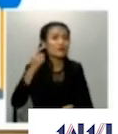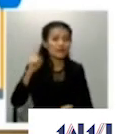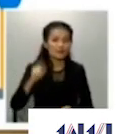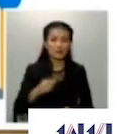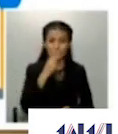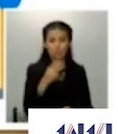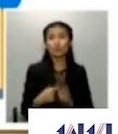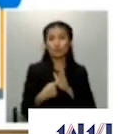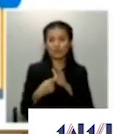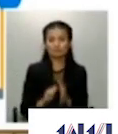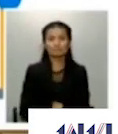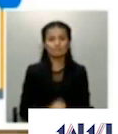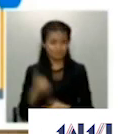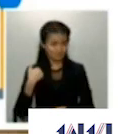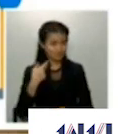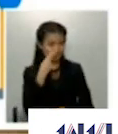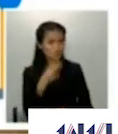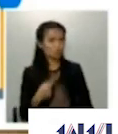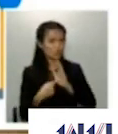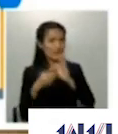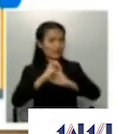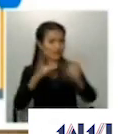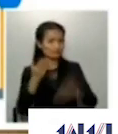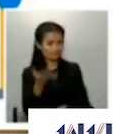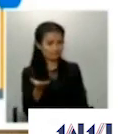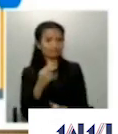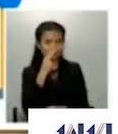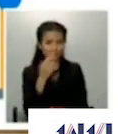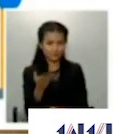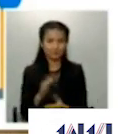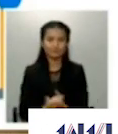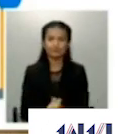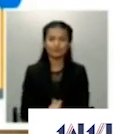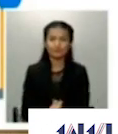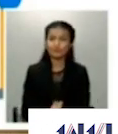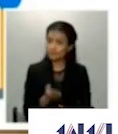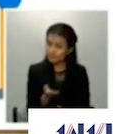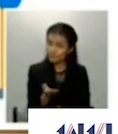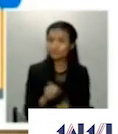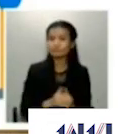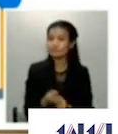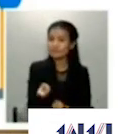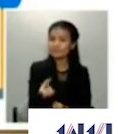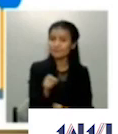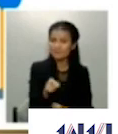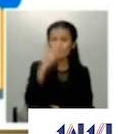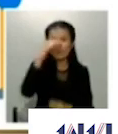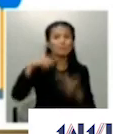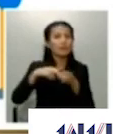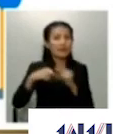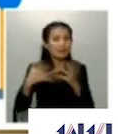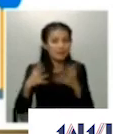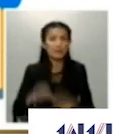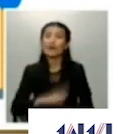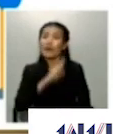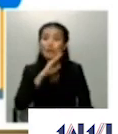นั้นเรามีเอกสารยืนยันชัดเจนครับท่านประธานที่เคารพเพราะสิ่งต่างๆเหล่านี้ไม่น่ากังวลครับถ้าใ